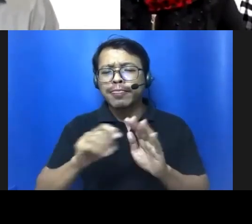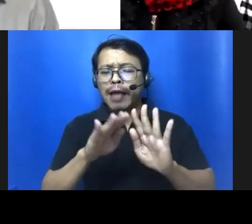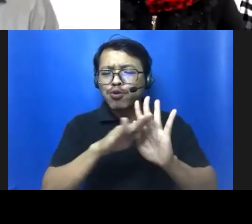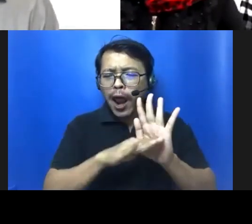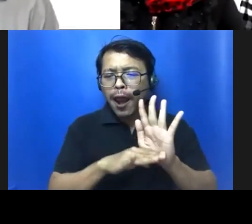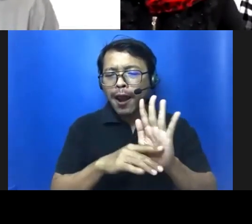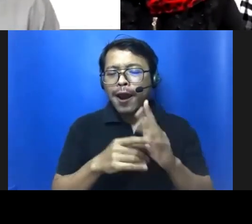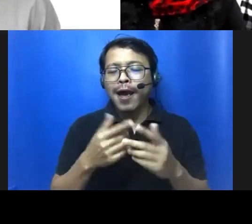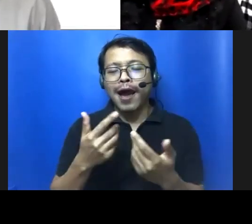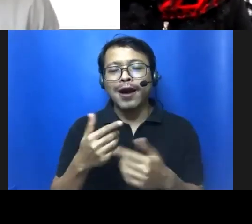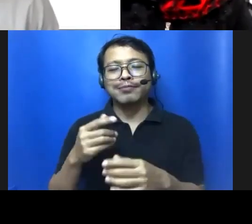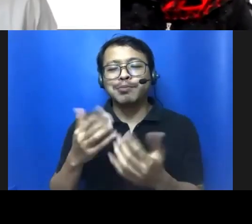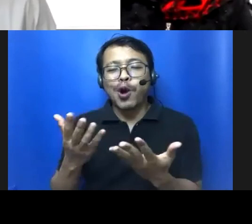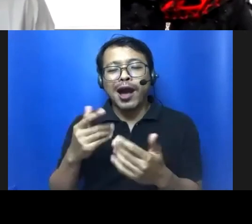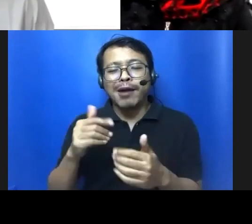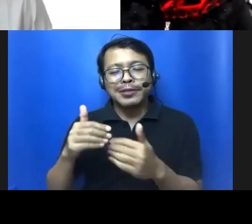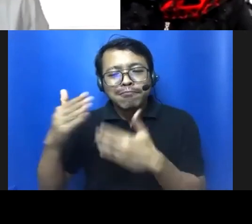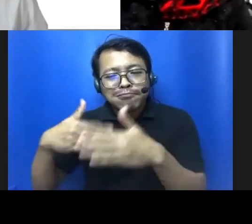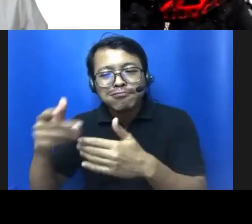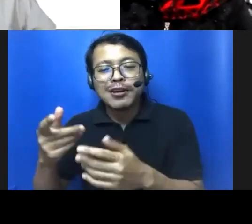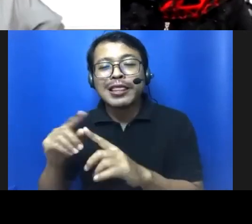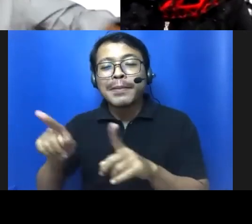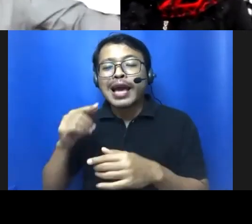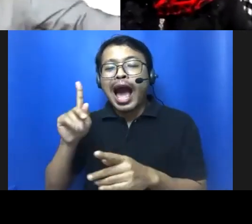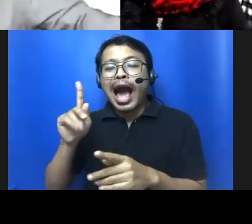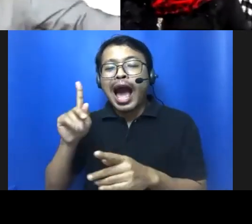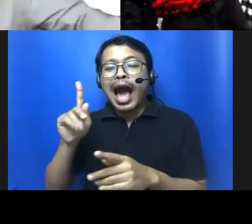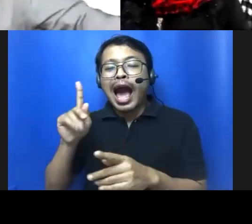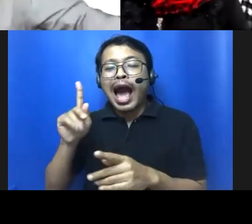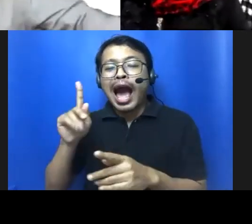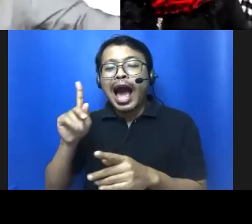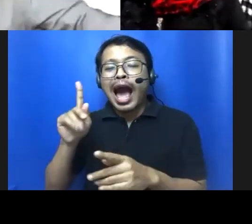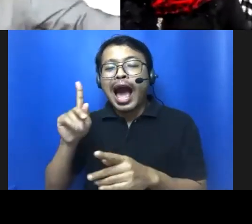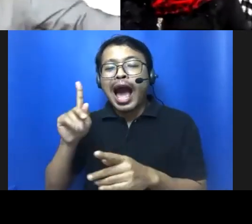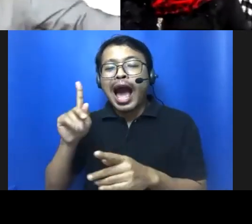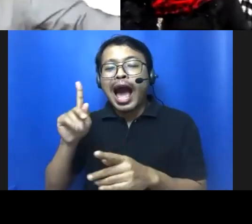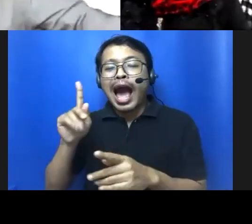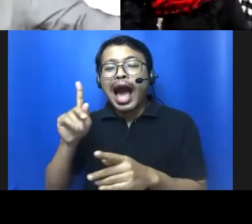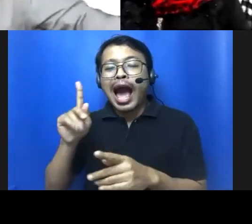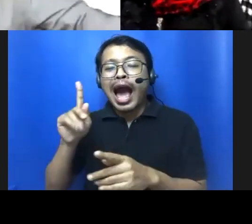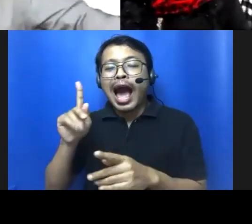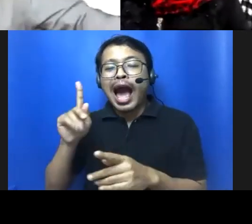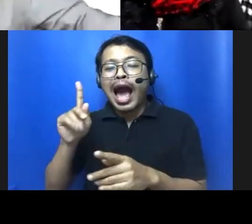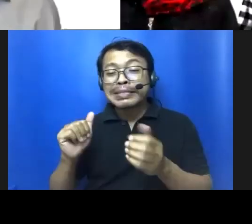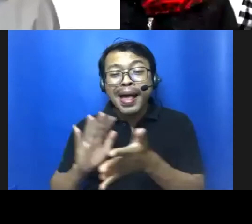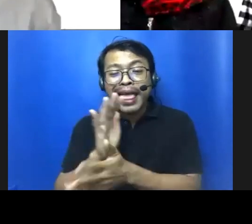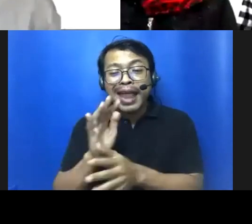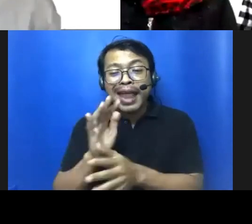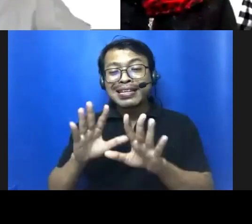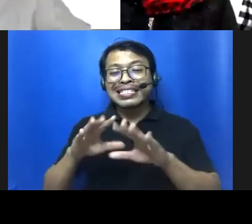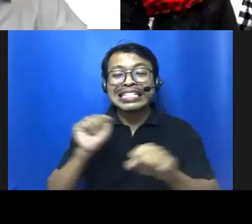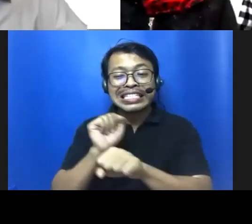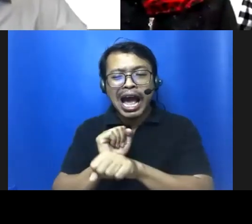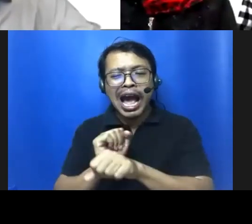Cuma kalau lowongan kerja itu nanti urusannya ke Pak Marsana nanti ya. Kalau di pendidikan kan seperti kita sama-sama